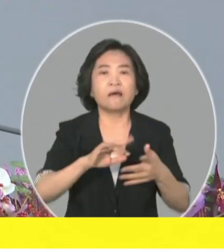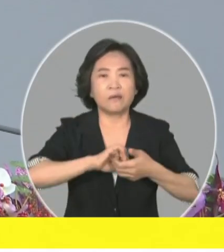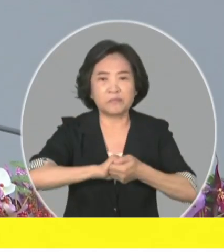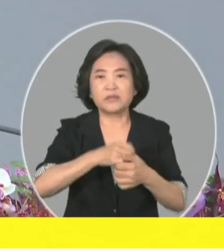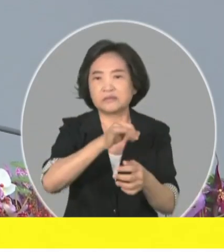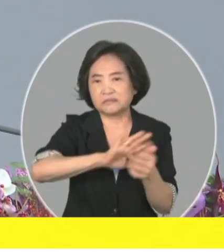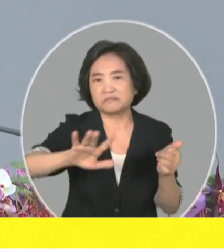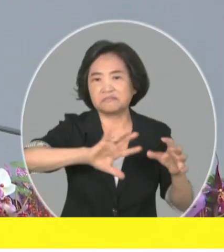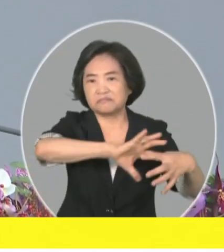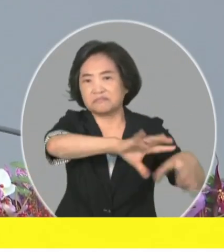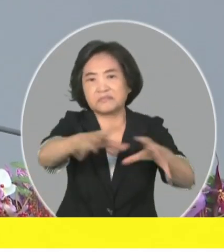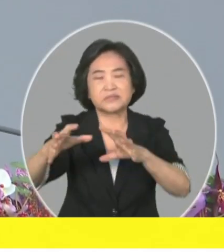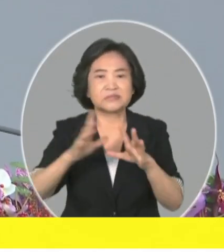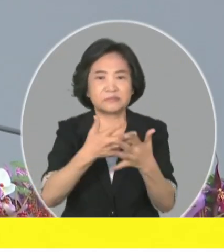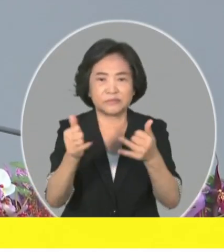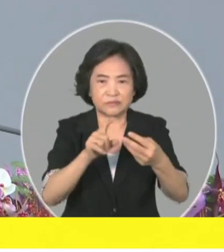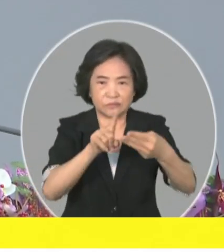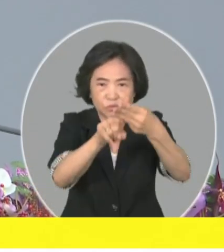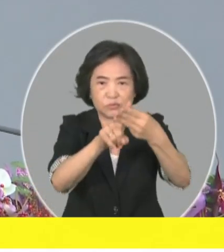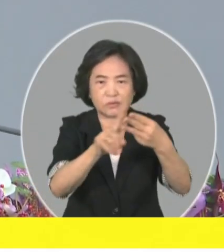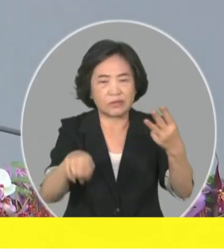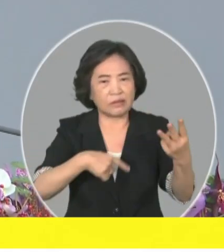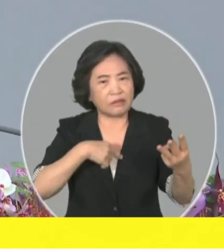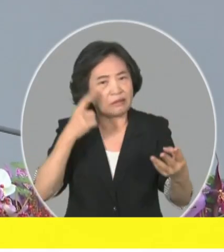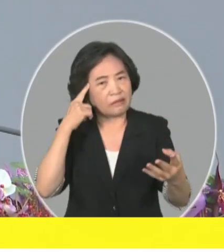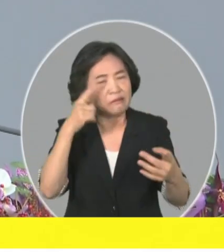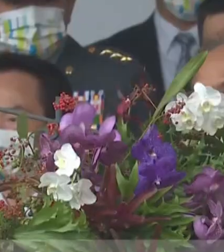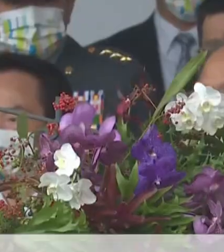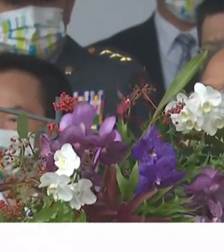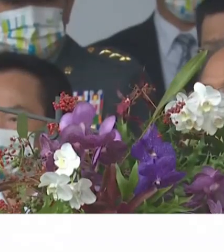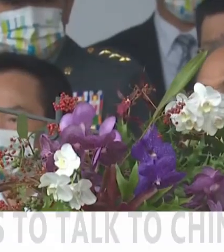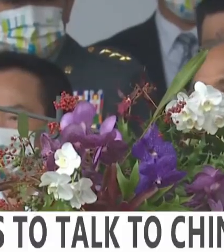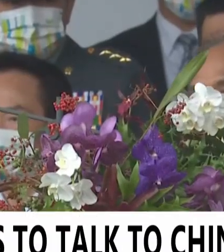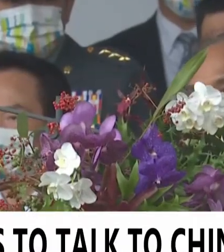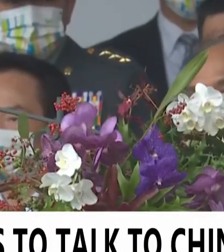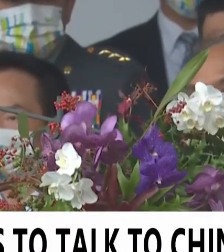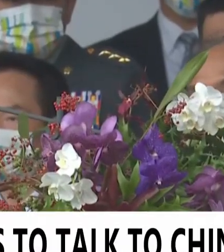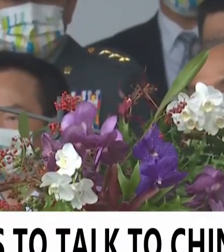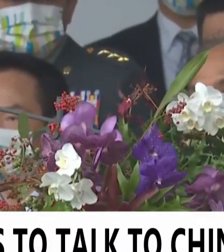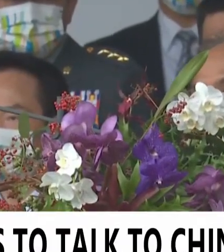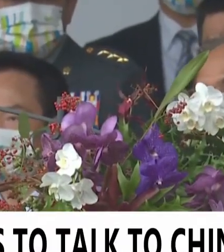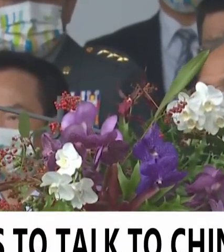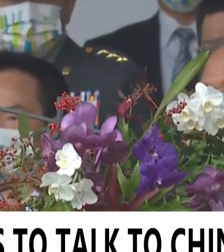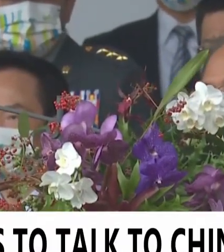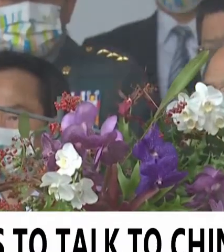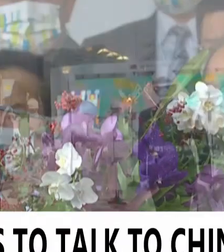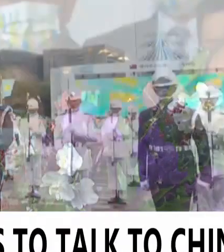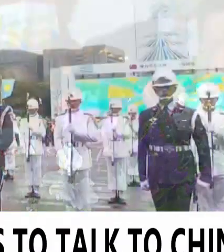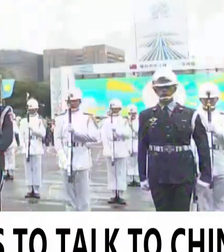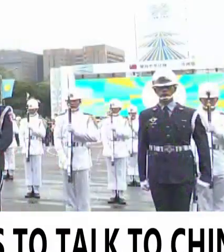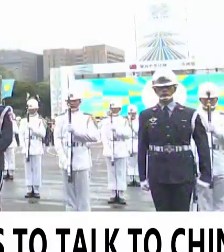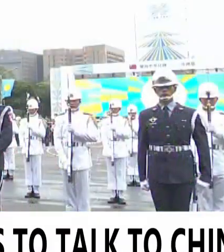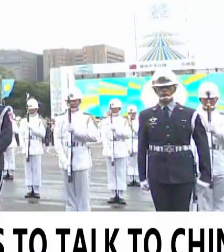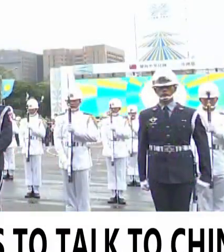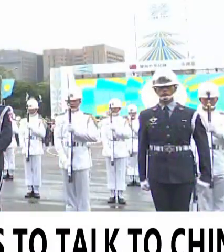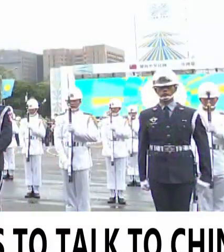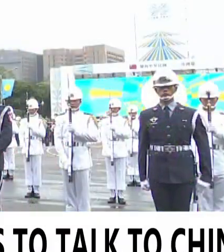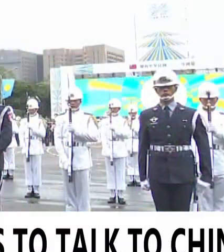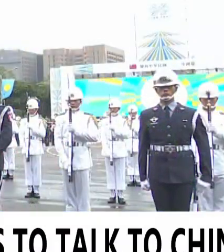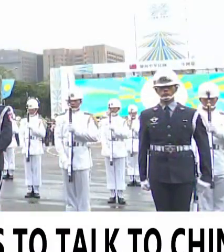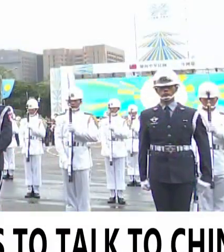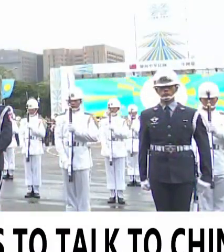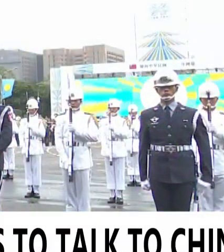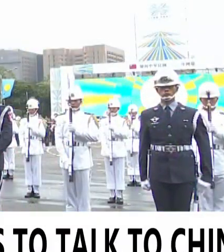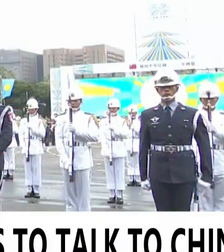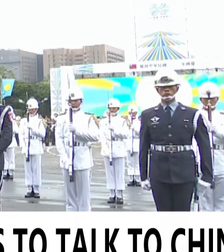世界民主阵营的重大的。 The president said it was regrettable that China had